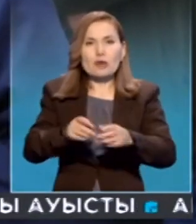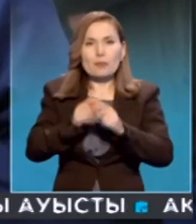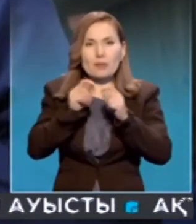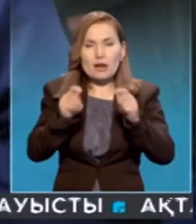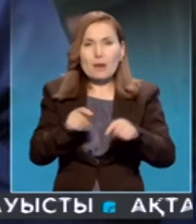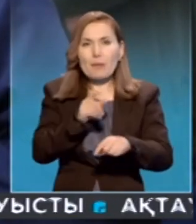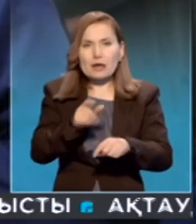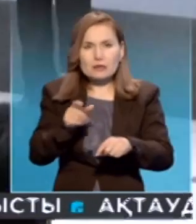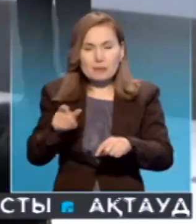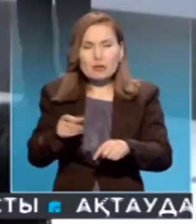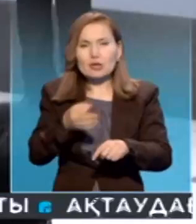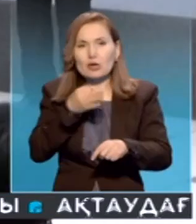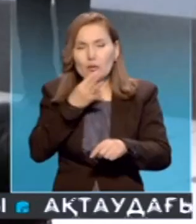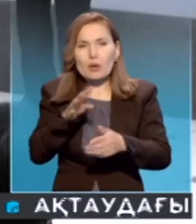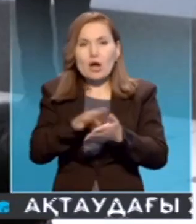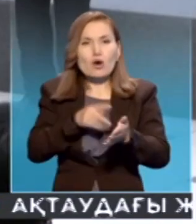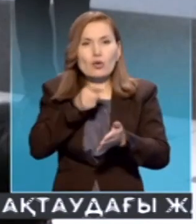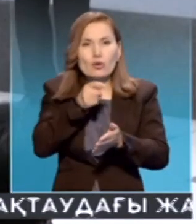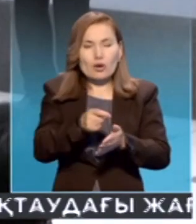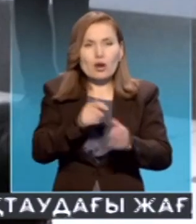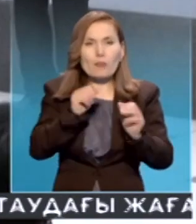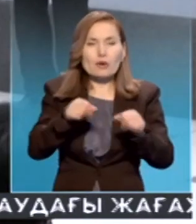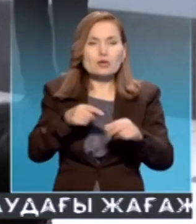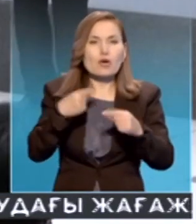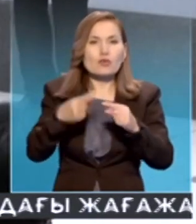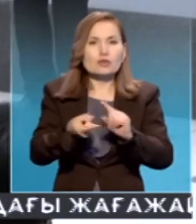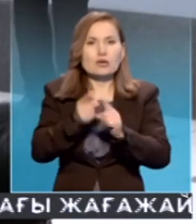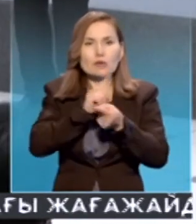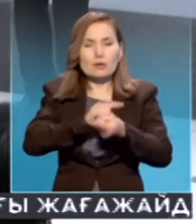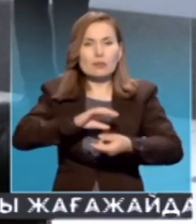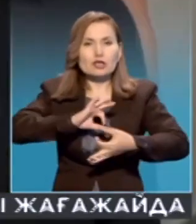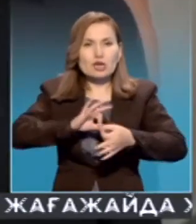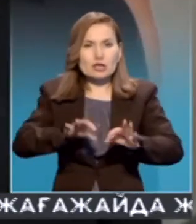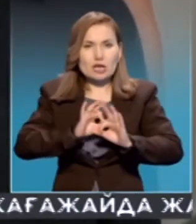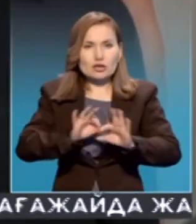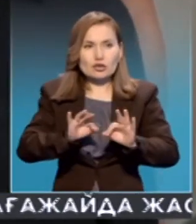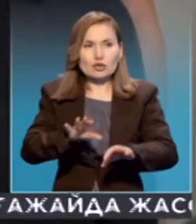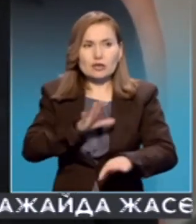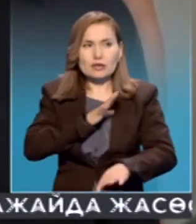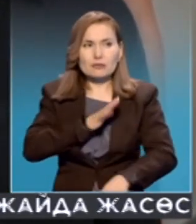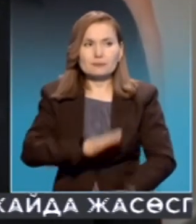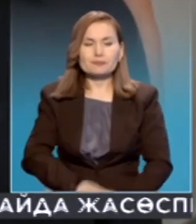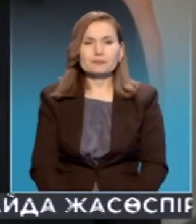азаматтар да жүгіне алады. Кездесу барысында өзге де өзгерістер жан-жақты түсіндірілді.